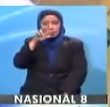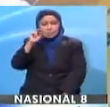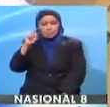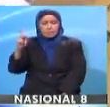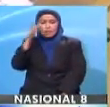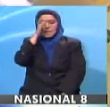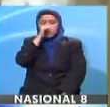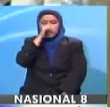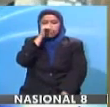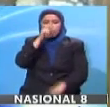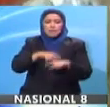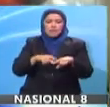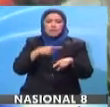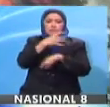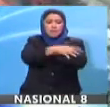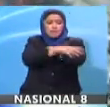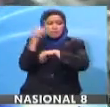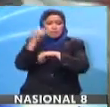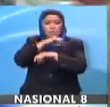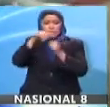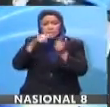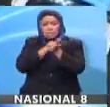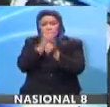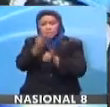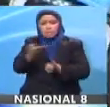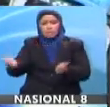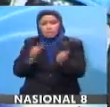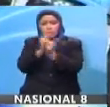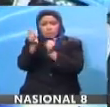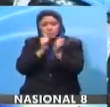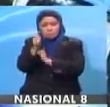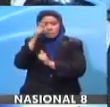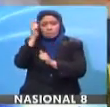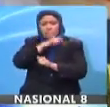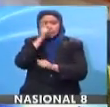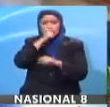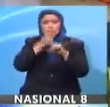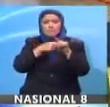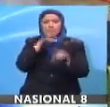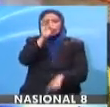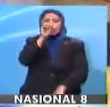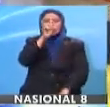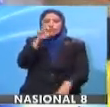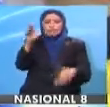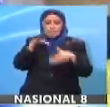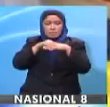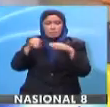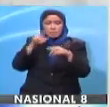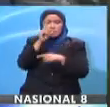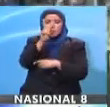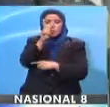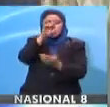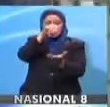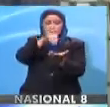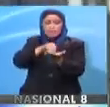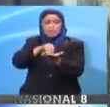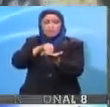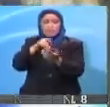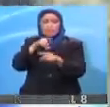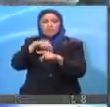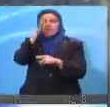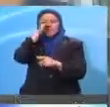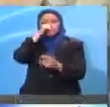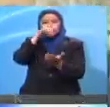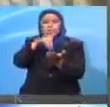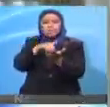aksesori jenama tiruan bernilai 90000 di du buah premis di Melaka Tengah remaja